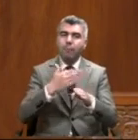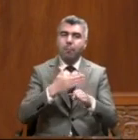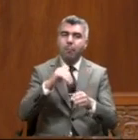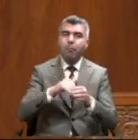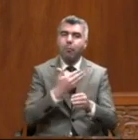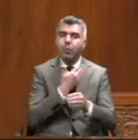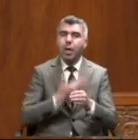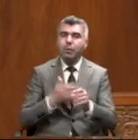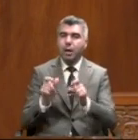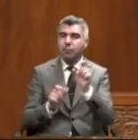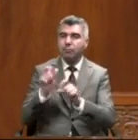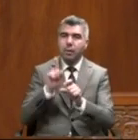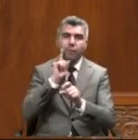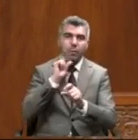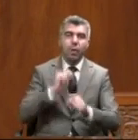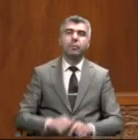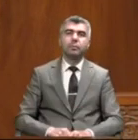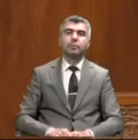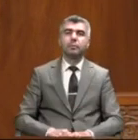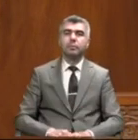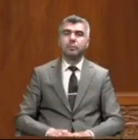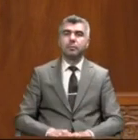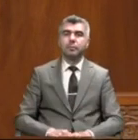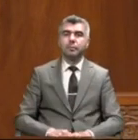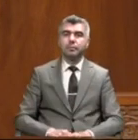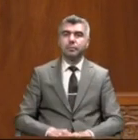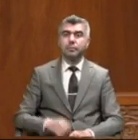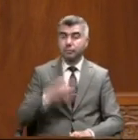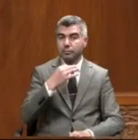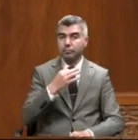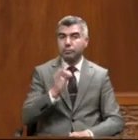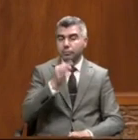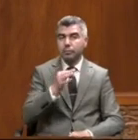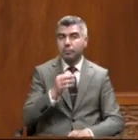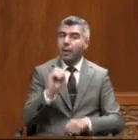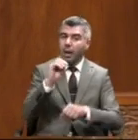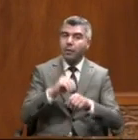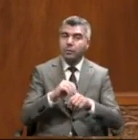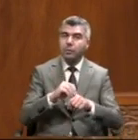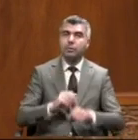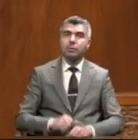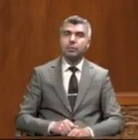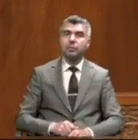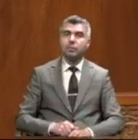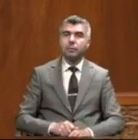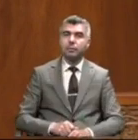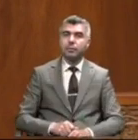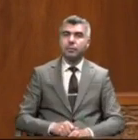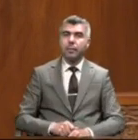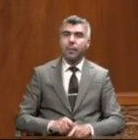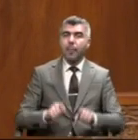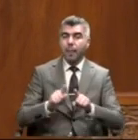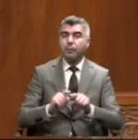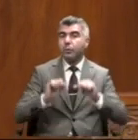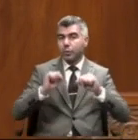والساده المستشارين والتي تثبت مره اخرى على حرصكم